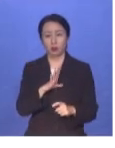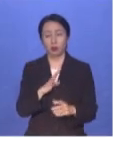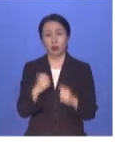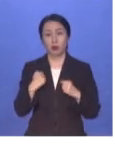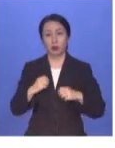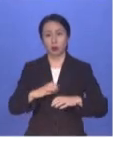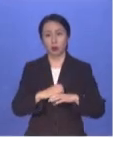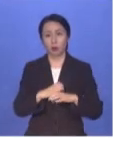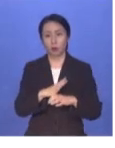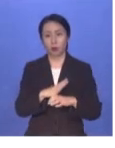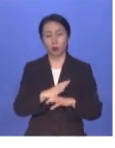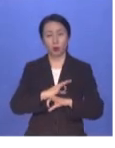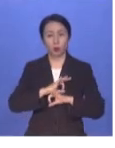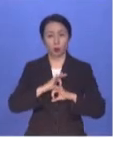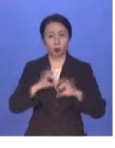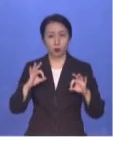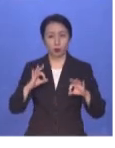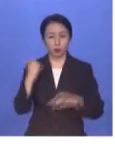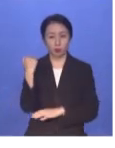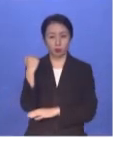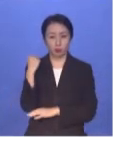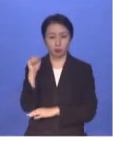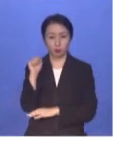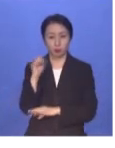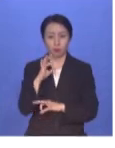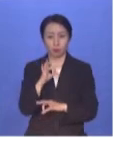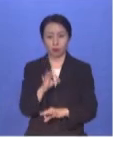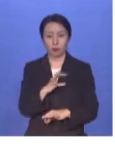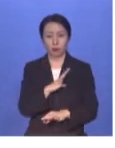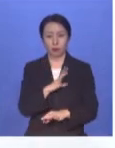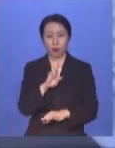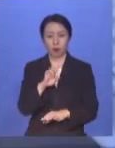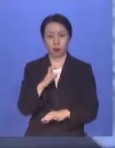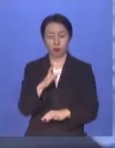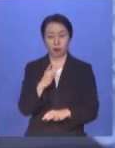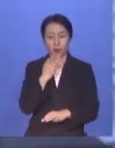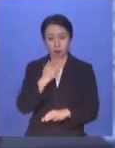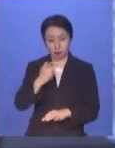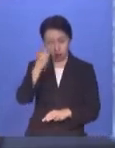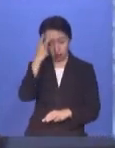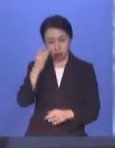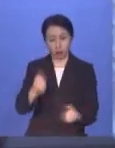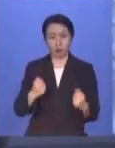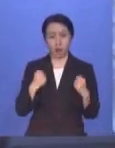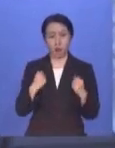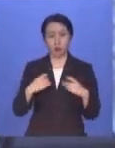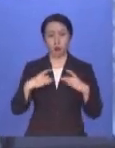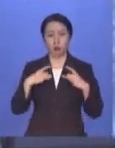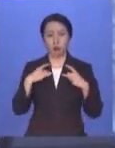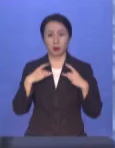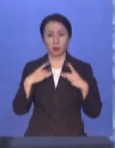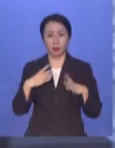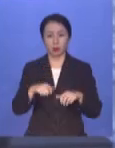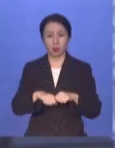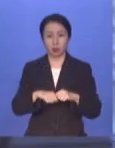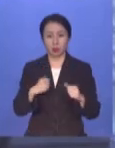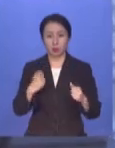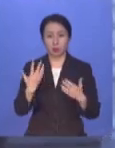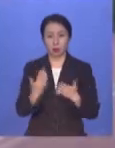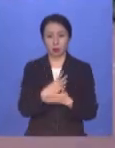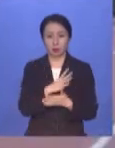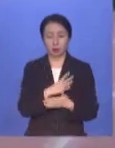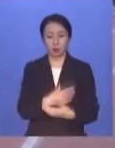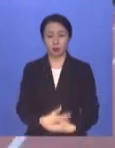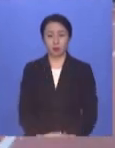спортпен өмірде үлкен жетістіктер тілеймін. Ақбидай жазғы ауылдық спорттық мерекесі ашық деп